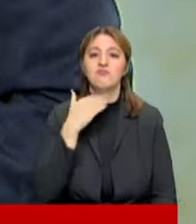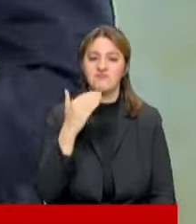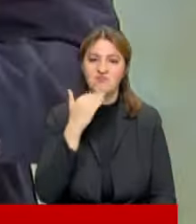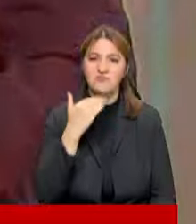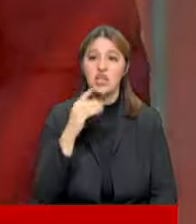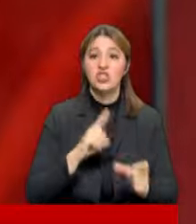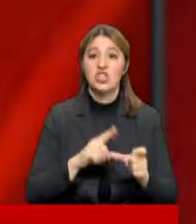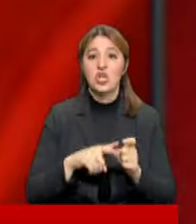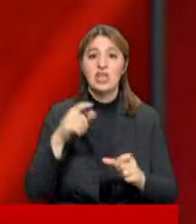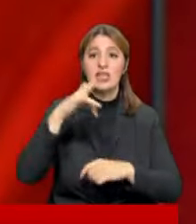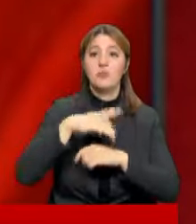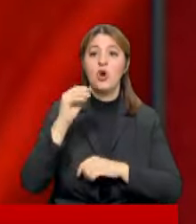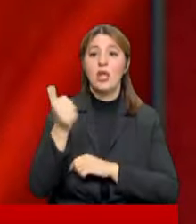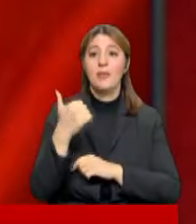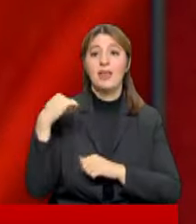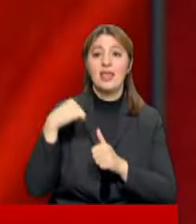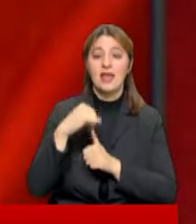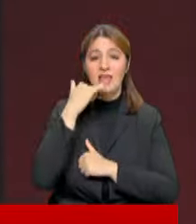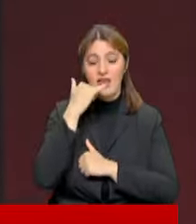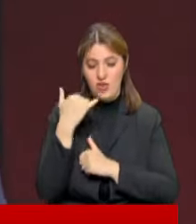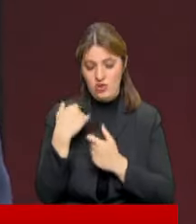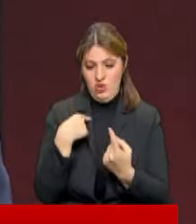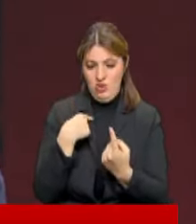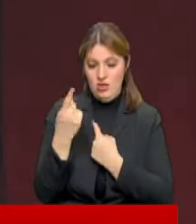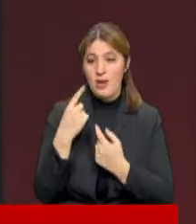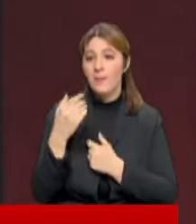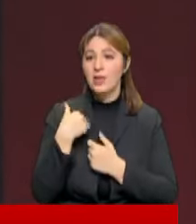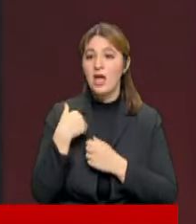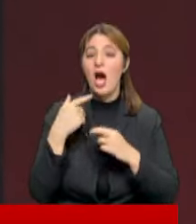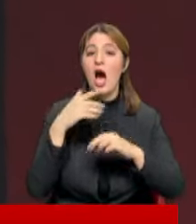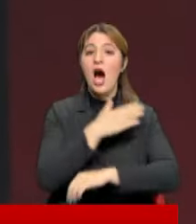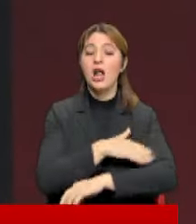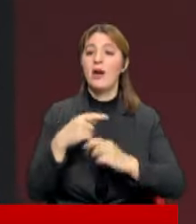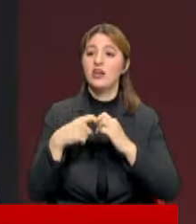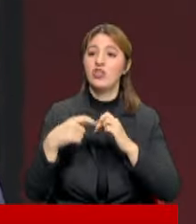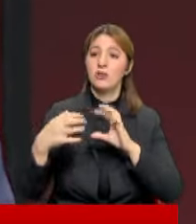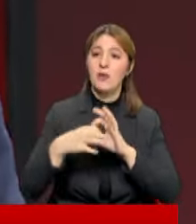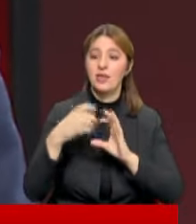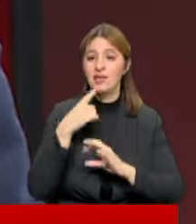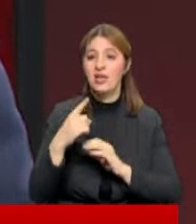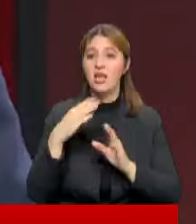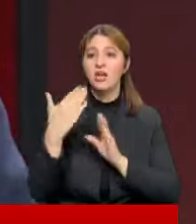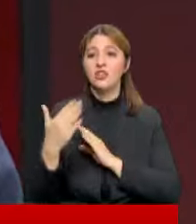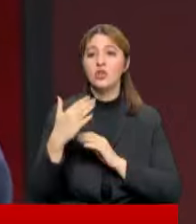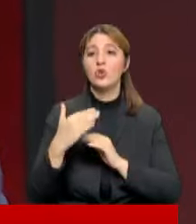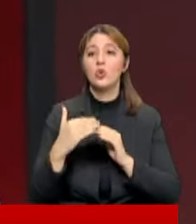çiğiltepe önemli tekrar telefona gider belirli bir süre sonra bana Albay Reşat'ı verin der karşısına Üsteğmen kaplangı çıkar